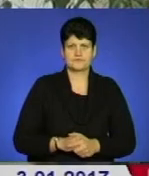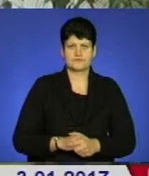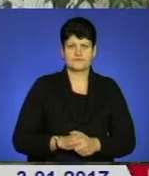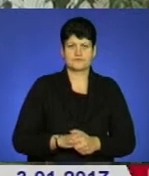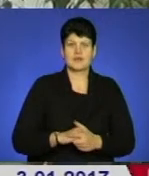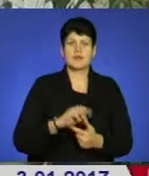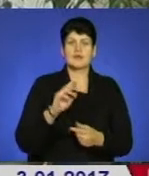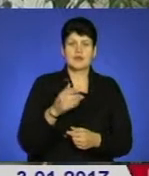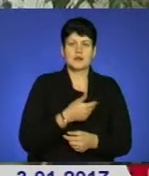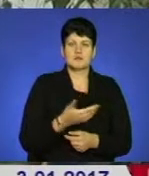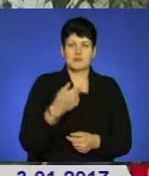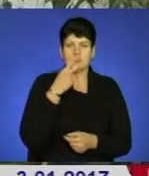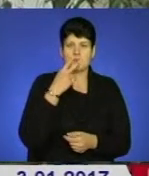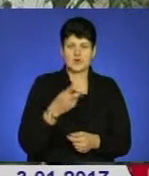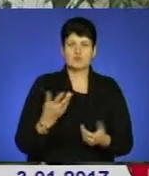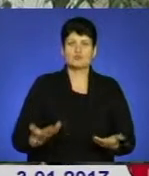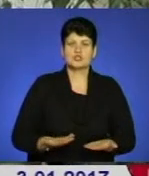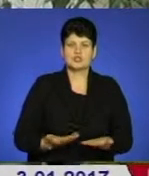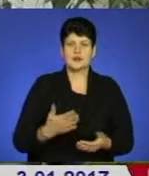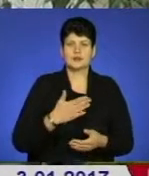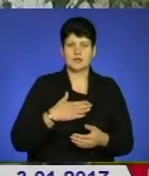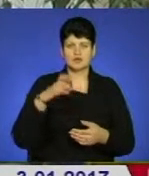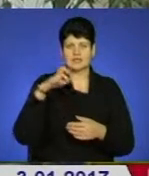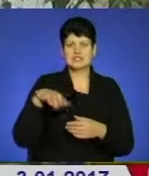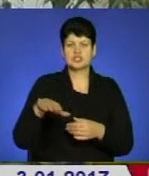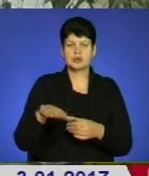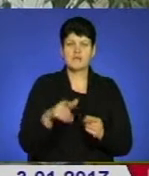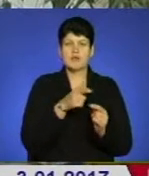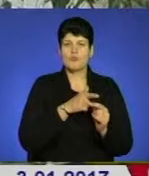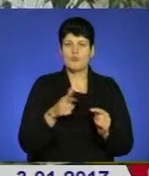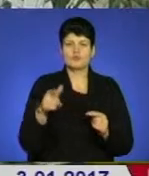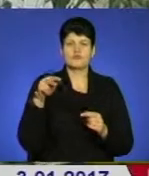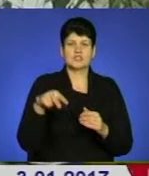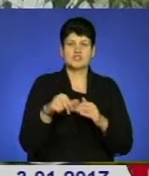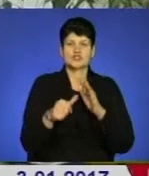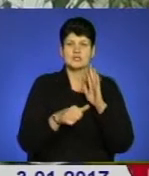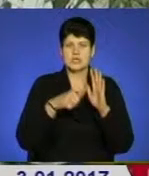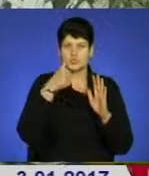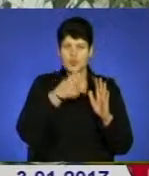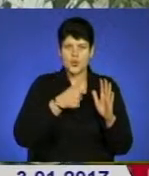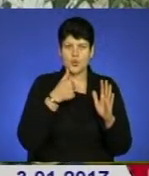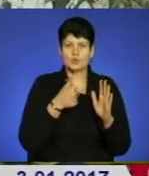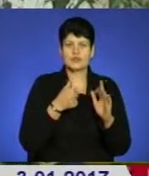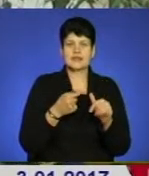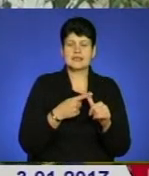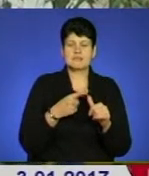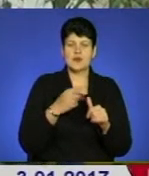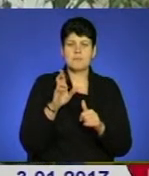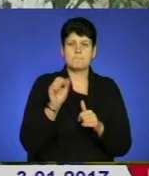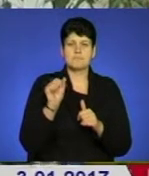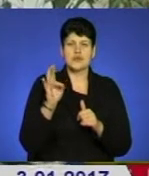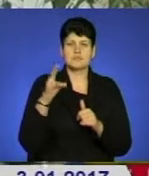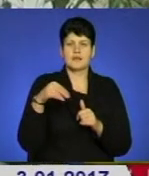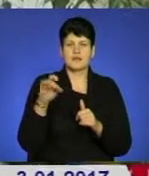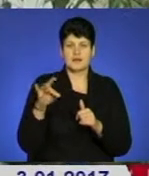з життя нашої держави протягом 2016 року, ім'я Бандери